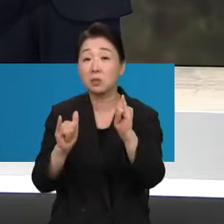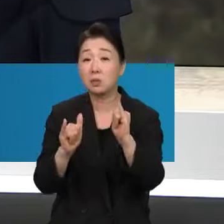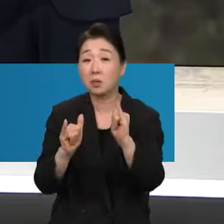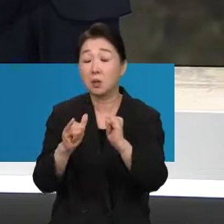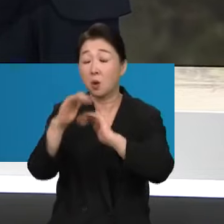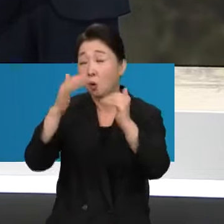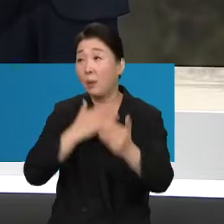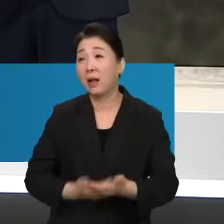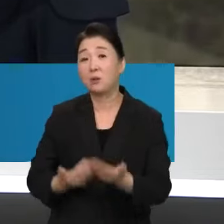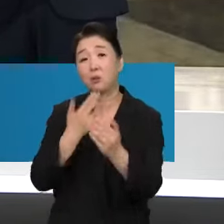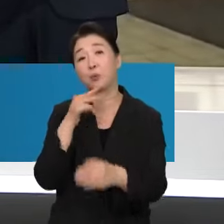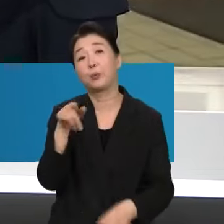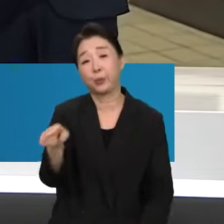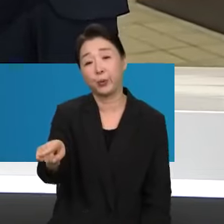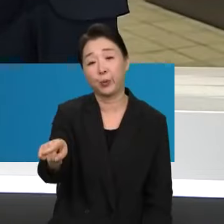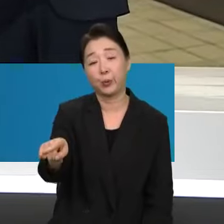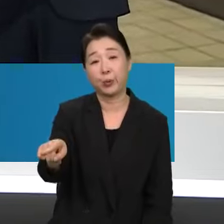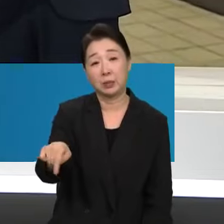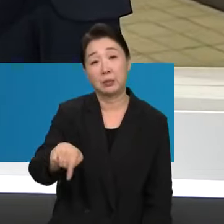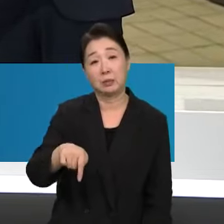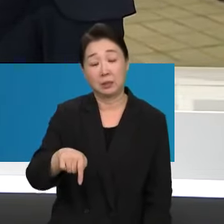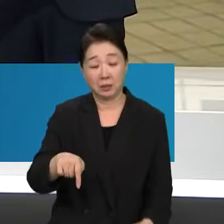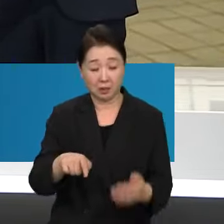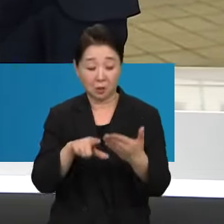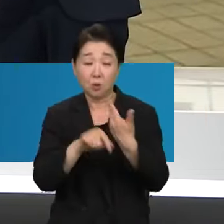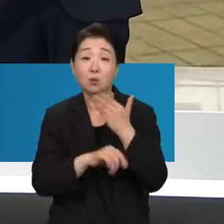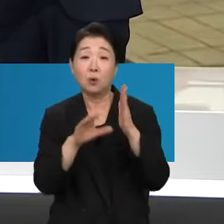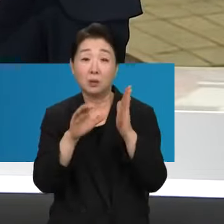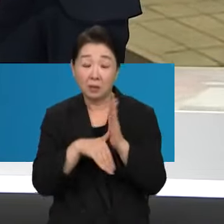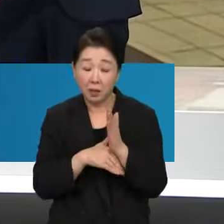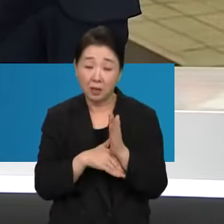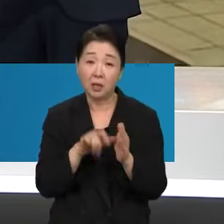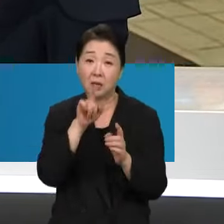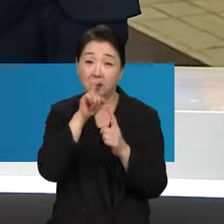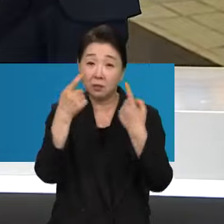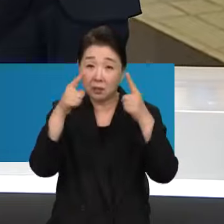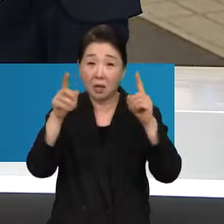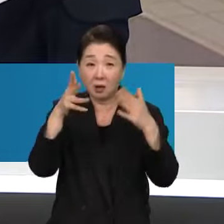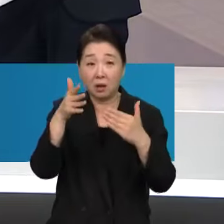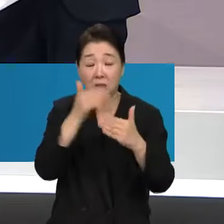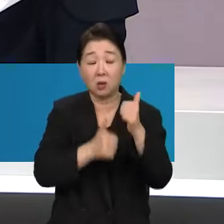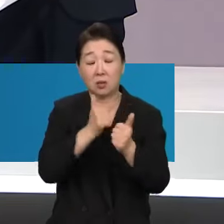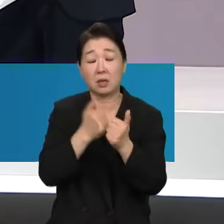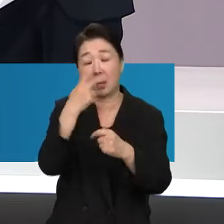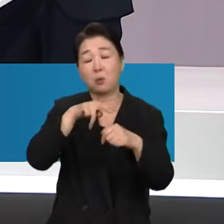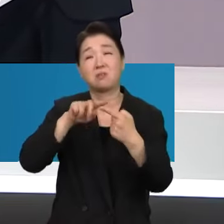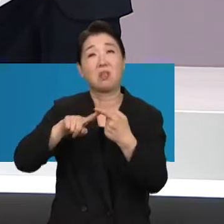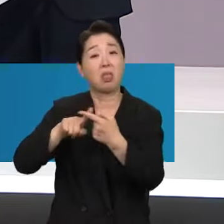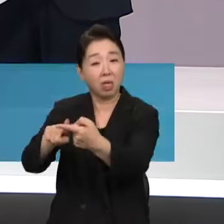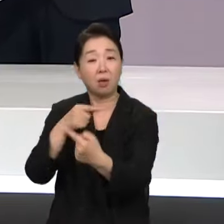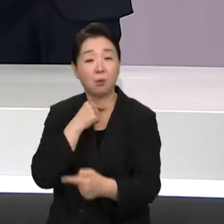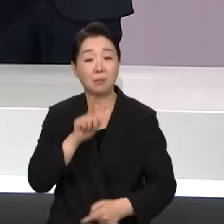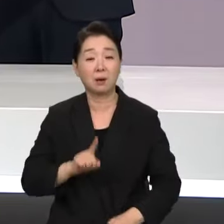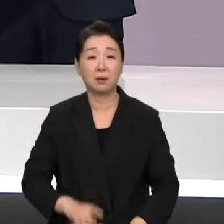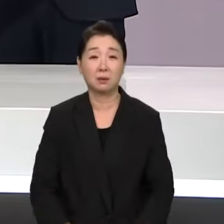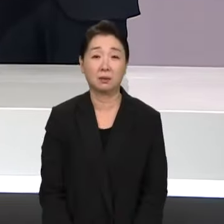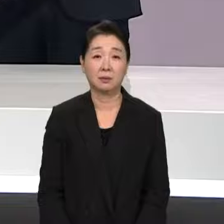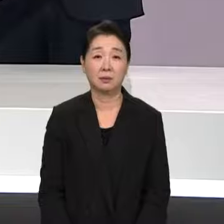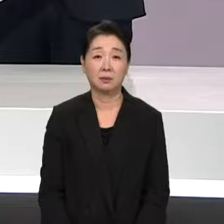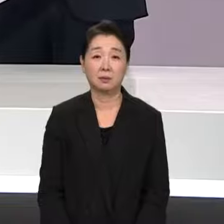사실을 곧바로 알리지 않았고 다음 달 연세대와의 정기전까지 감독직을 계속 맡겠다고 했다는 겁니다. 이어서 김휘란